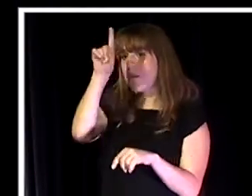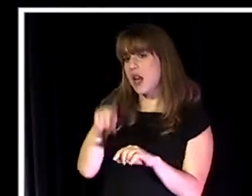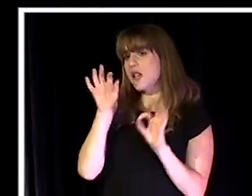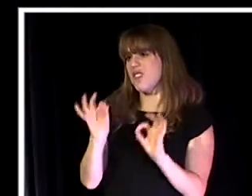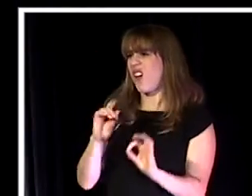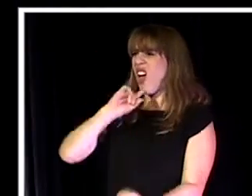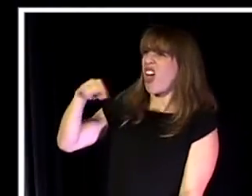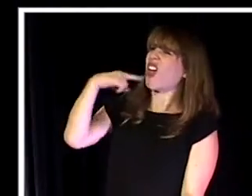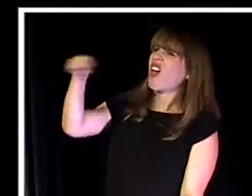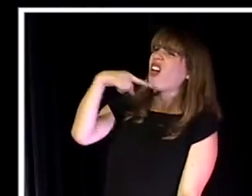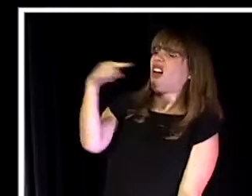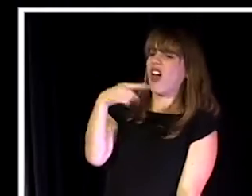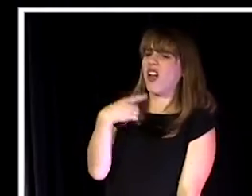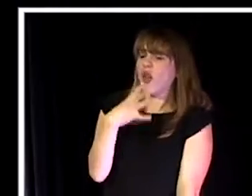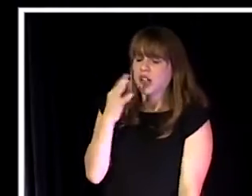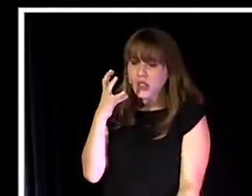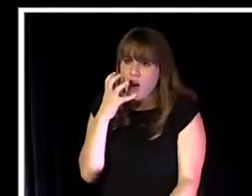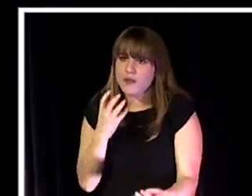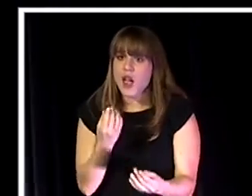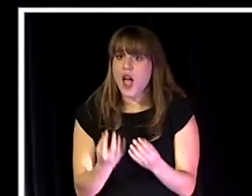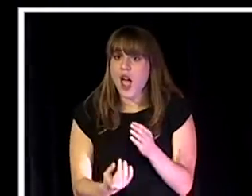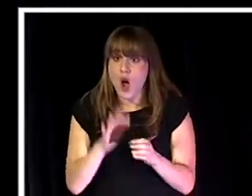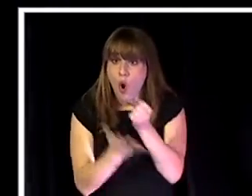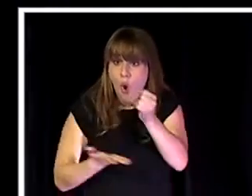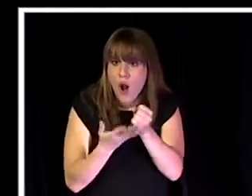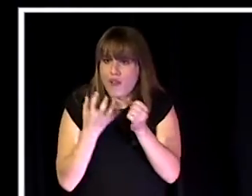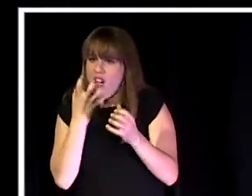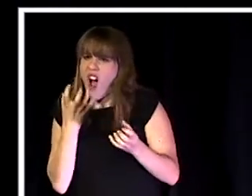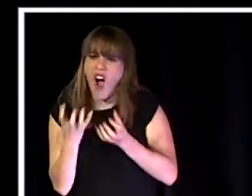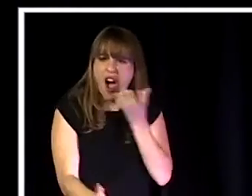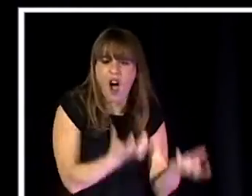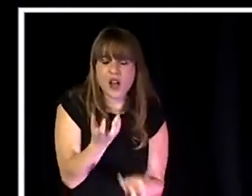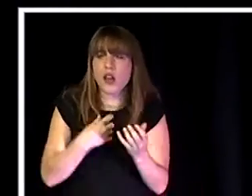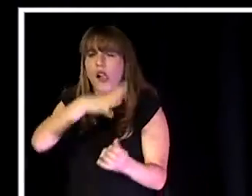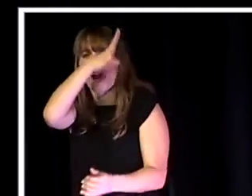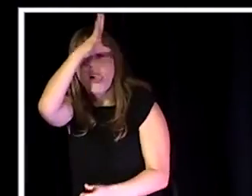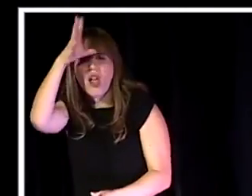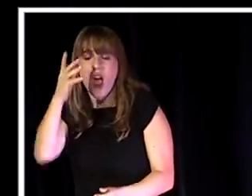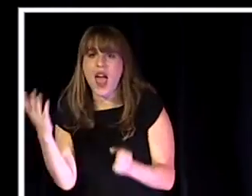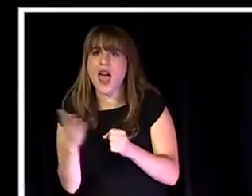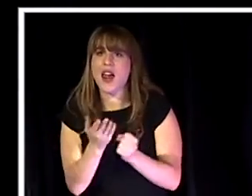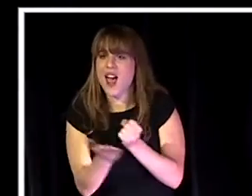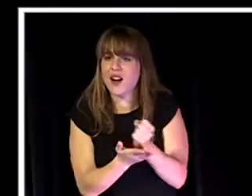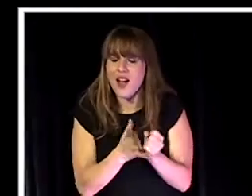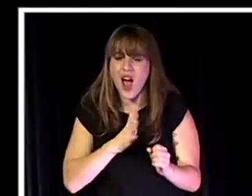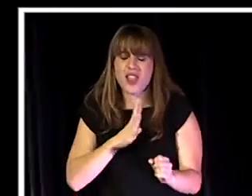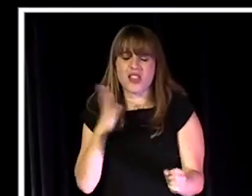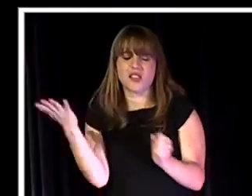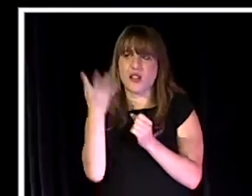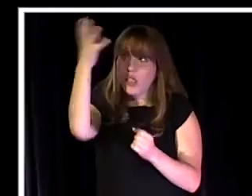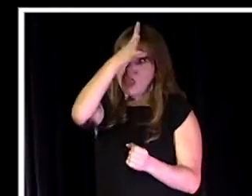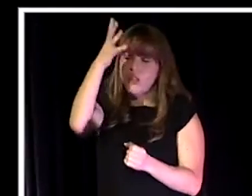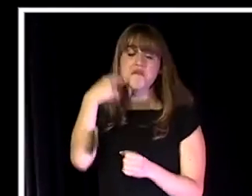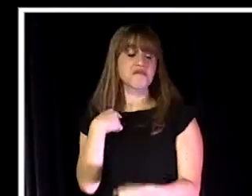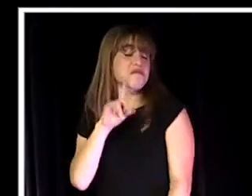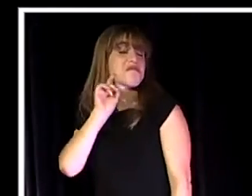τον καταριόντουσαν κιόλας γιατί τους έκαιγε τα σπαρτά και οι εργάτες σκάγανε από τη ζέστη την ώρα που δουλεύαν. Μα διόλου δεν